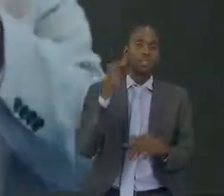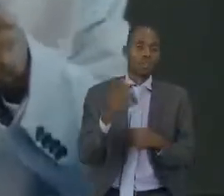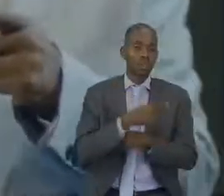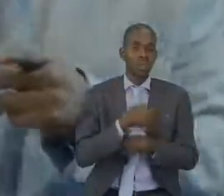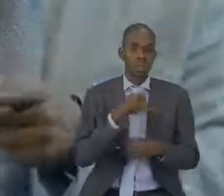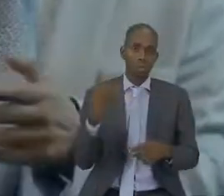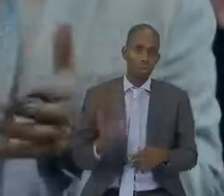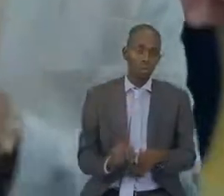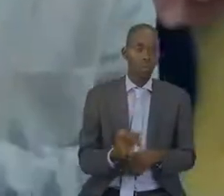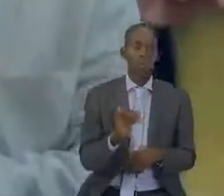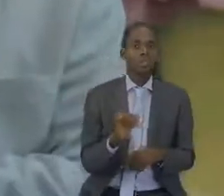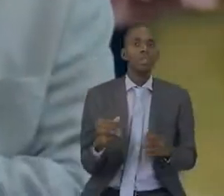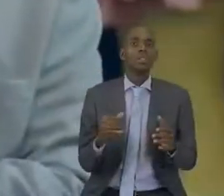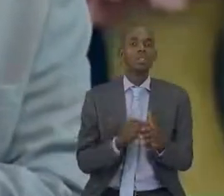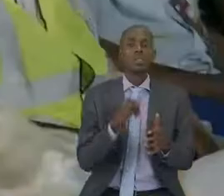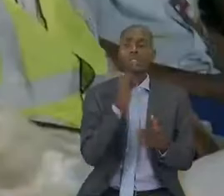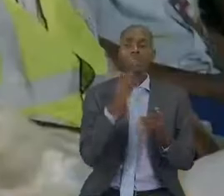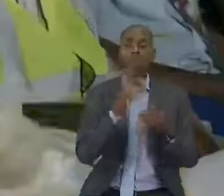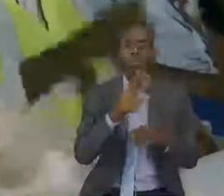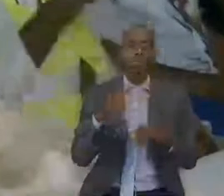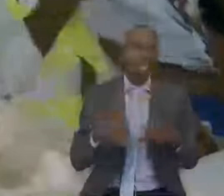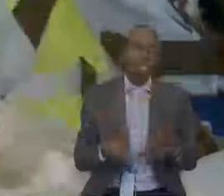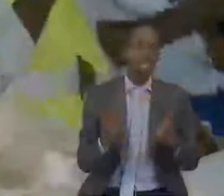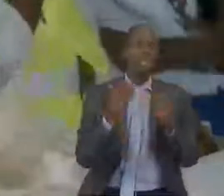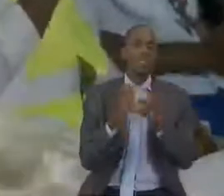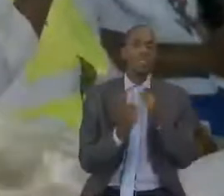éternellement, il vient pour toi.